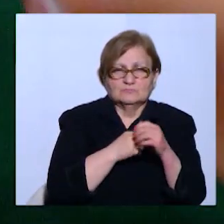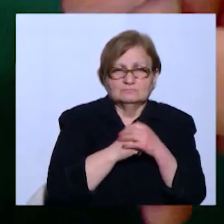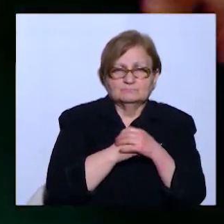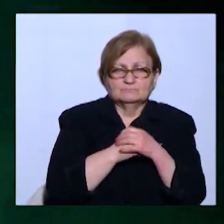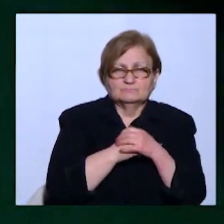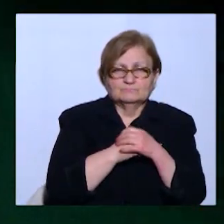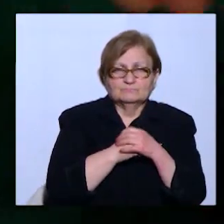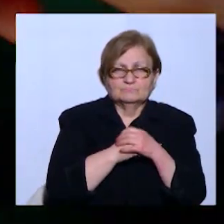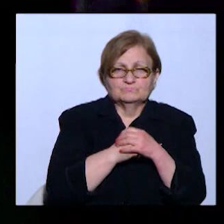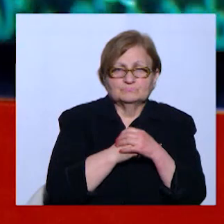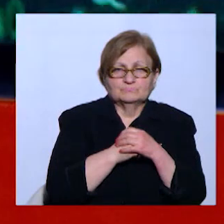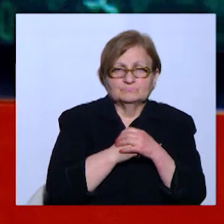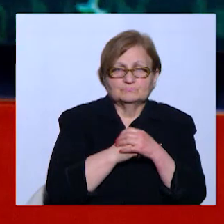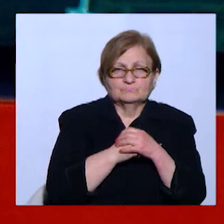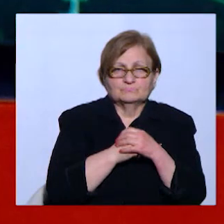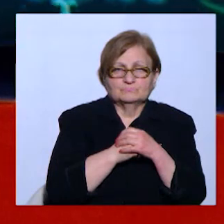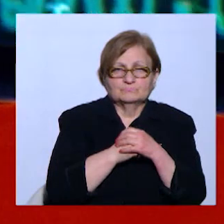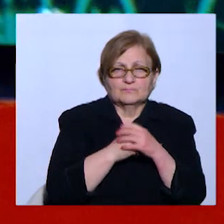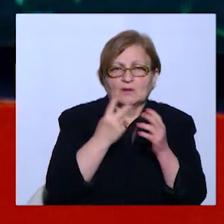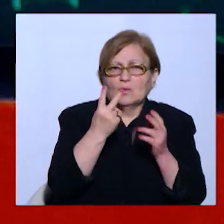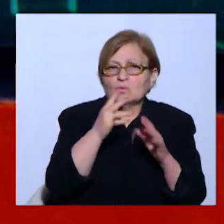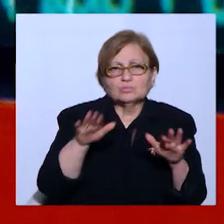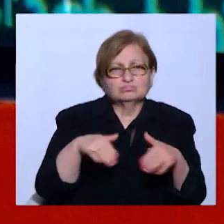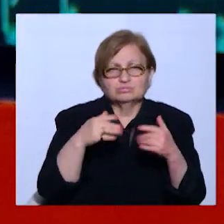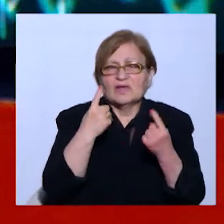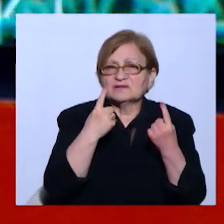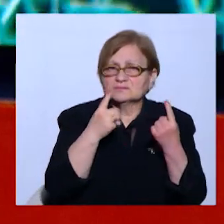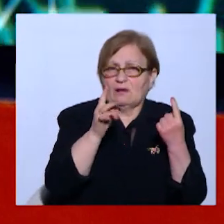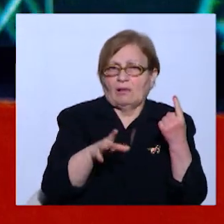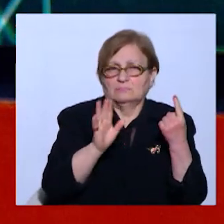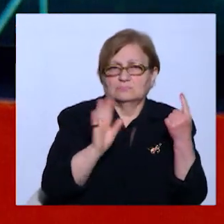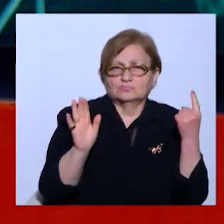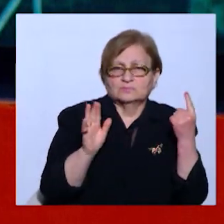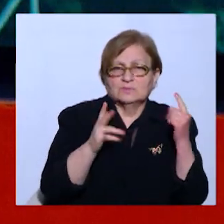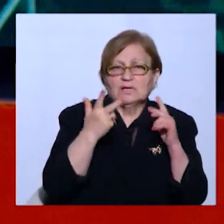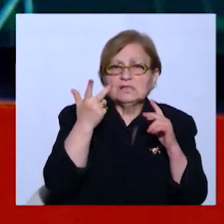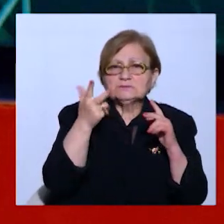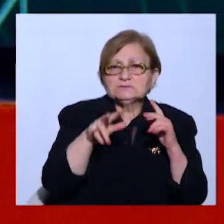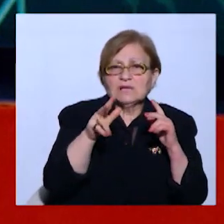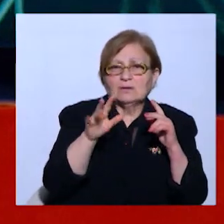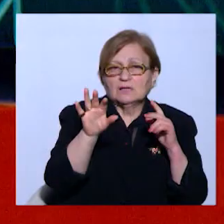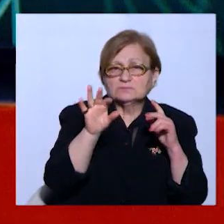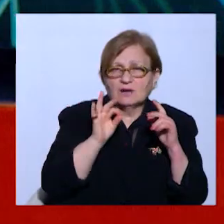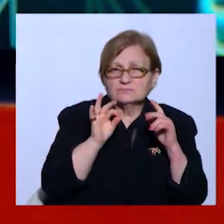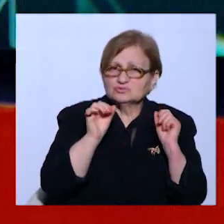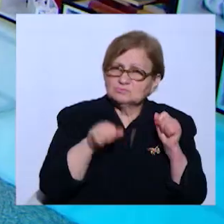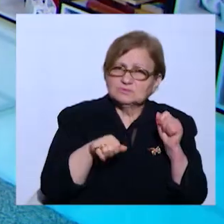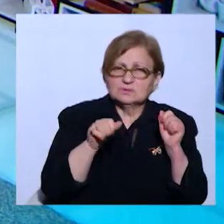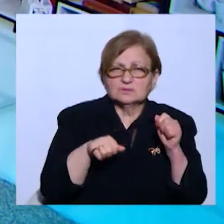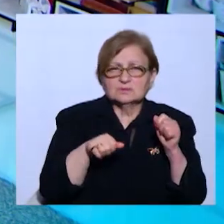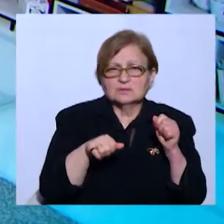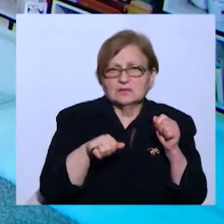კიდევ 2 რომ დავწერო ნამრავლებში, აქ 2 არ ამაქ ნამრავლში ორჯერ. გადმოვედი 3-ზე. 3-ის აღების უფლება მაქს.